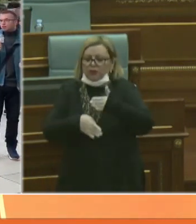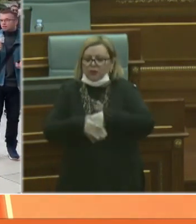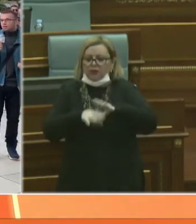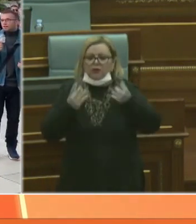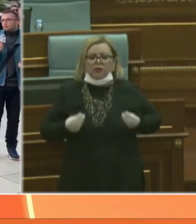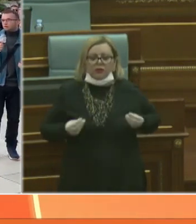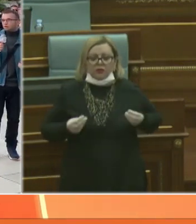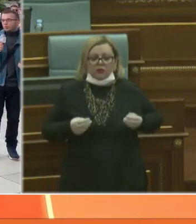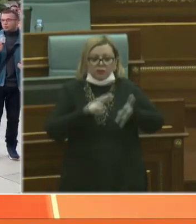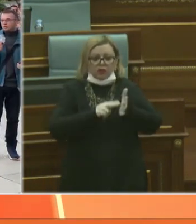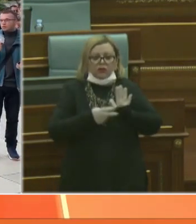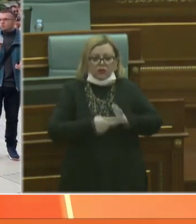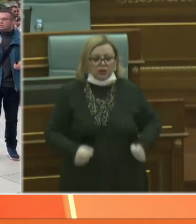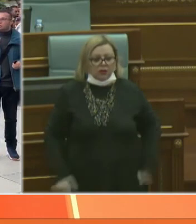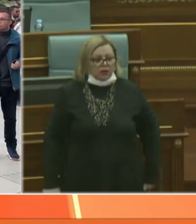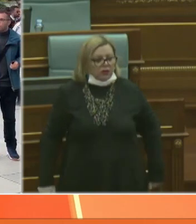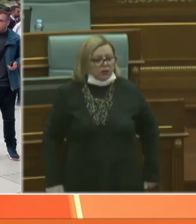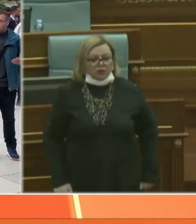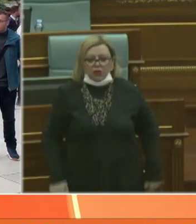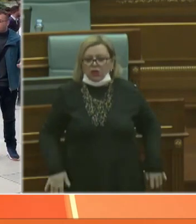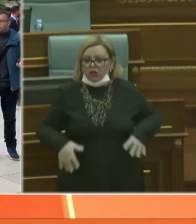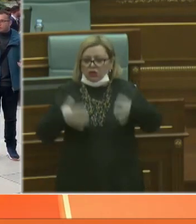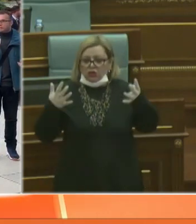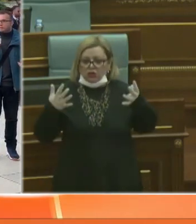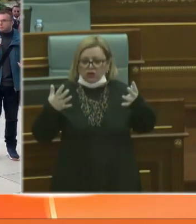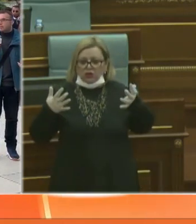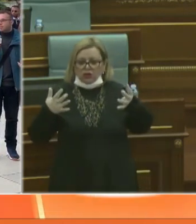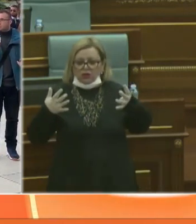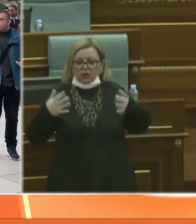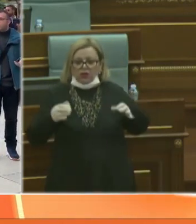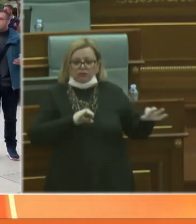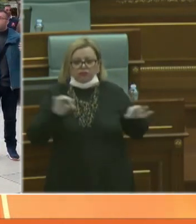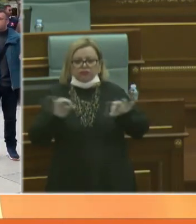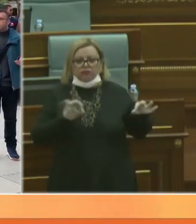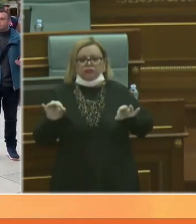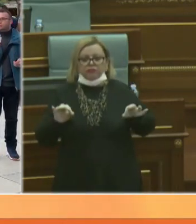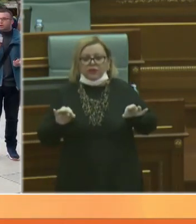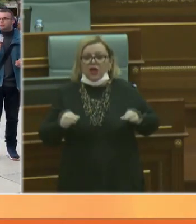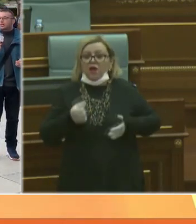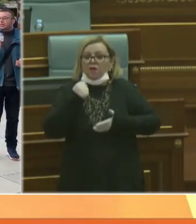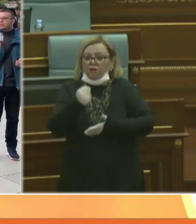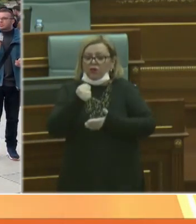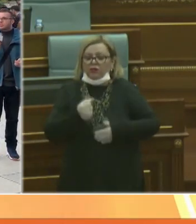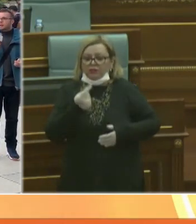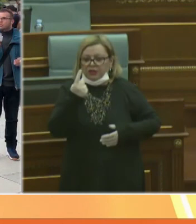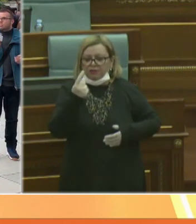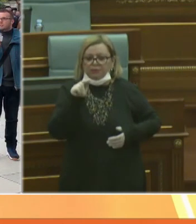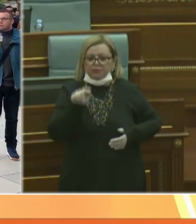këto politika. Dhe masa e 9 është mobilizimi i fondeve prej